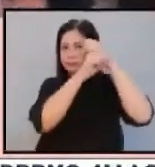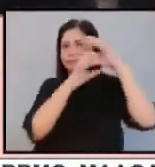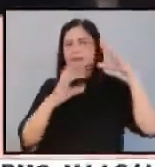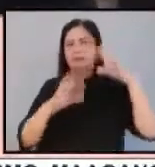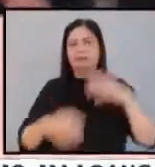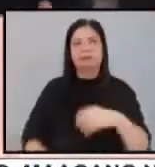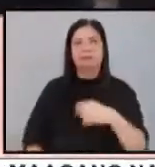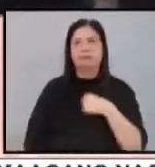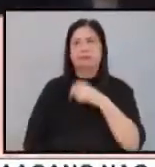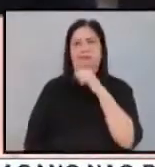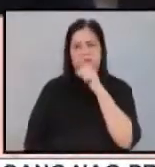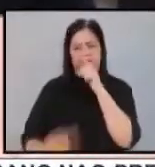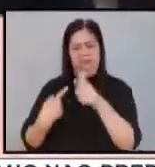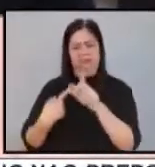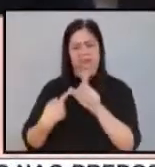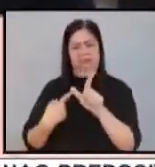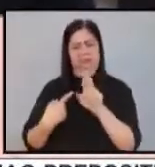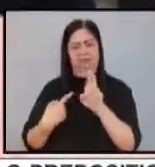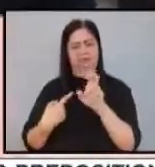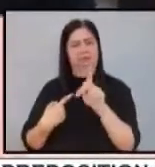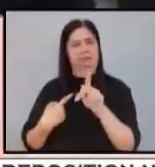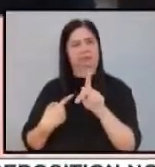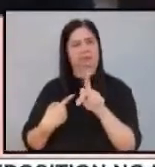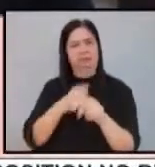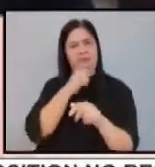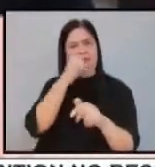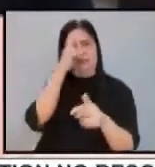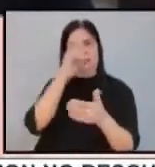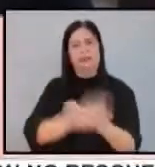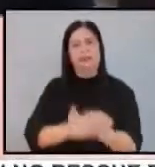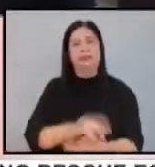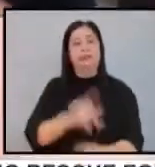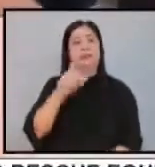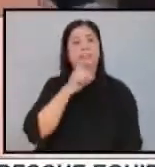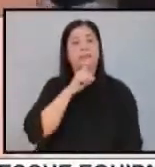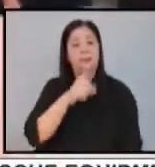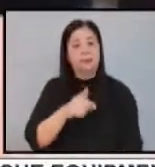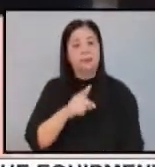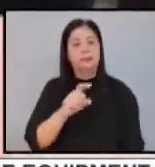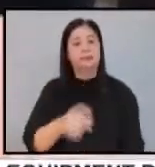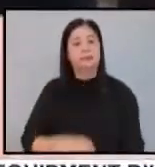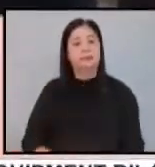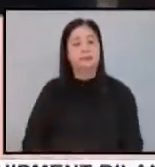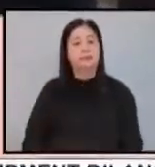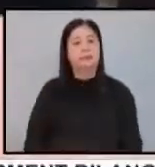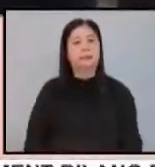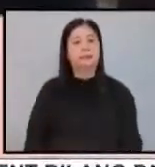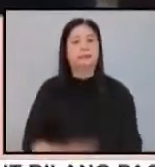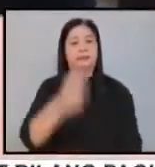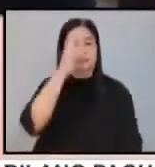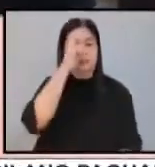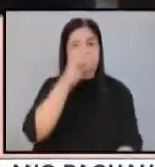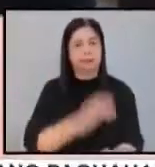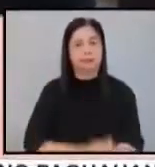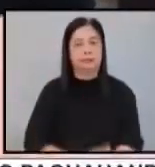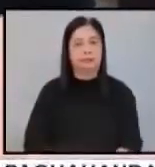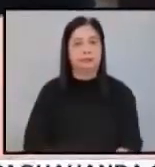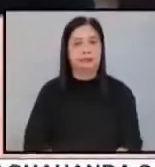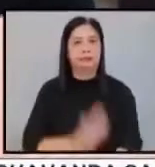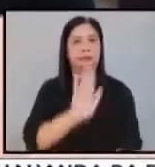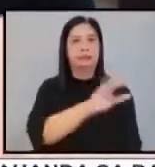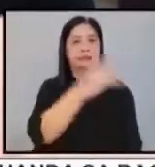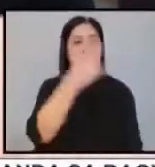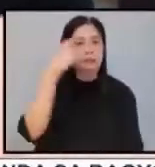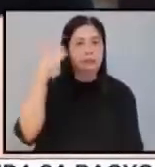luck has anything to do with it. No, you just really have to believe in your dreams and then you just